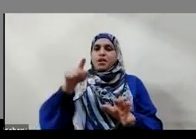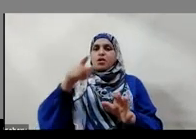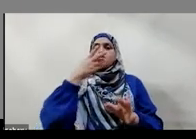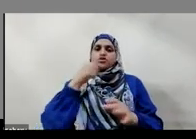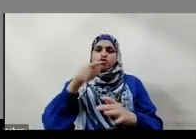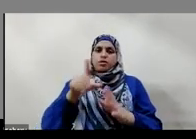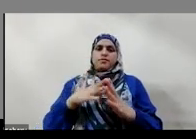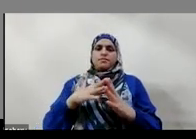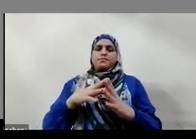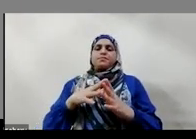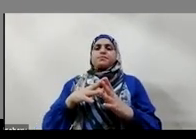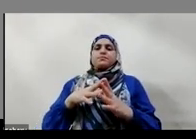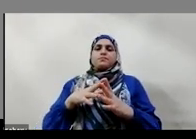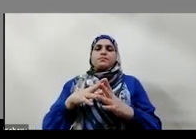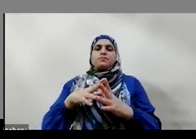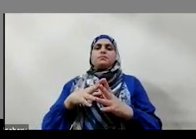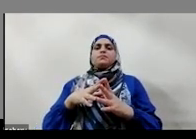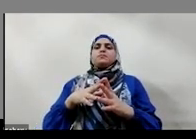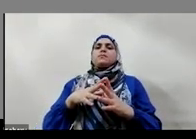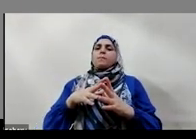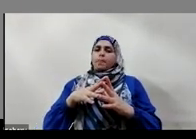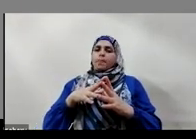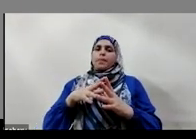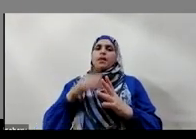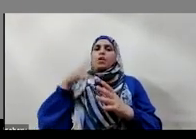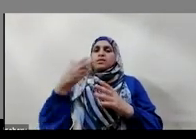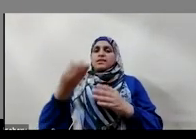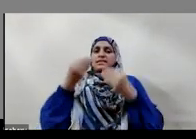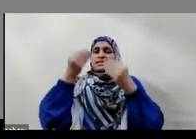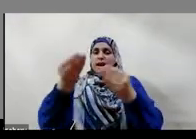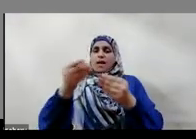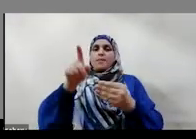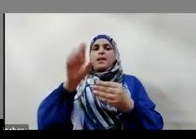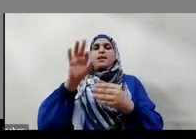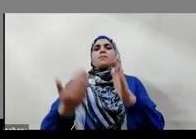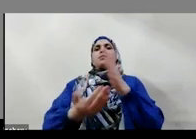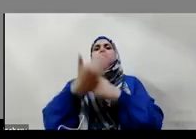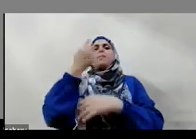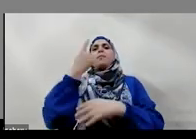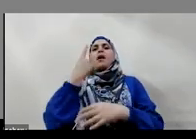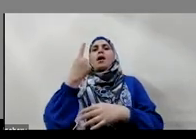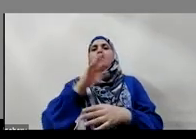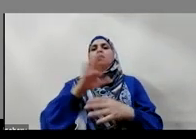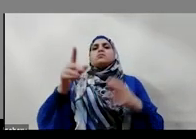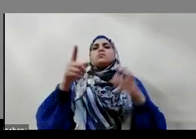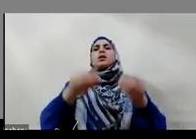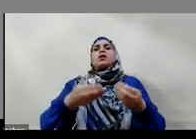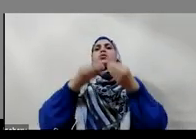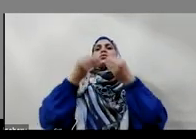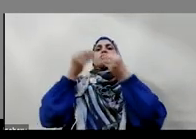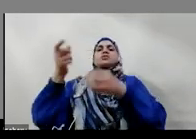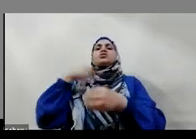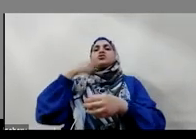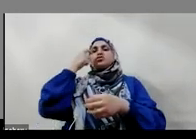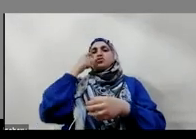عايزين تسلموا الريكومنديشن لاتر بالطريقه الهارد كوبي محتاجين تطبعوها وتدوها للريكومندرز